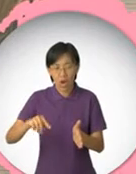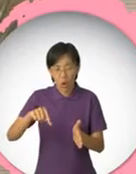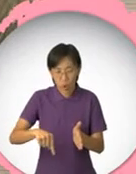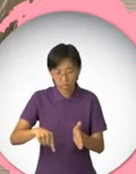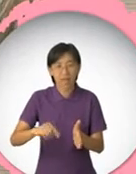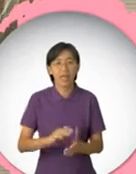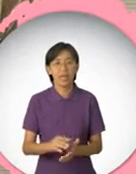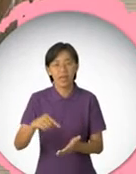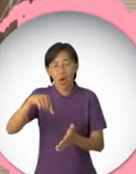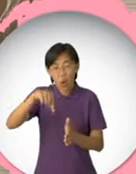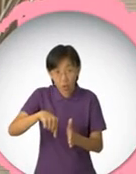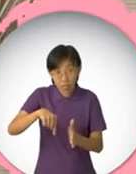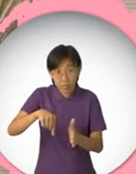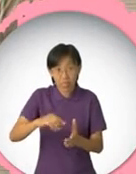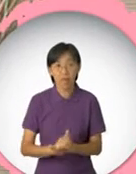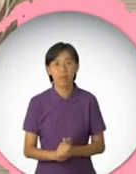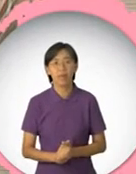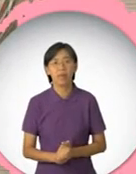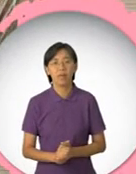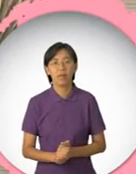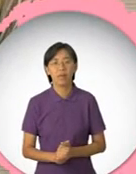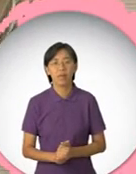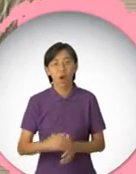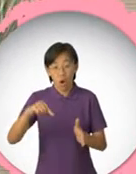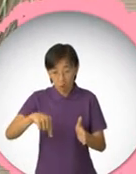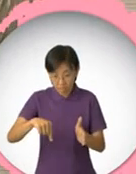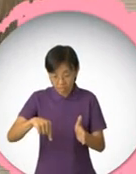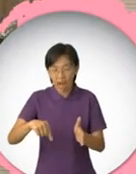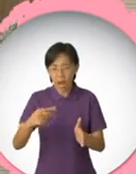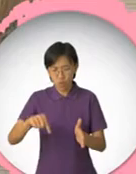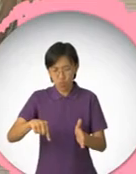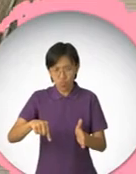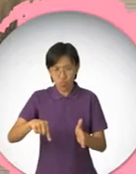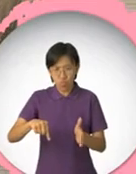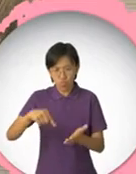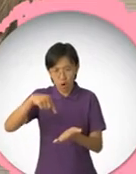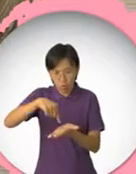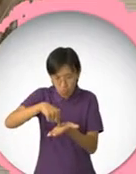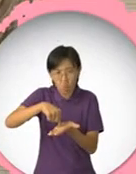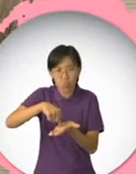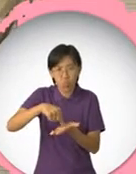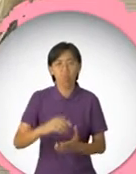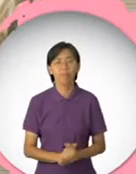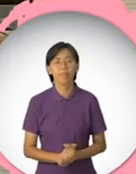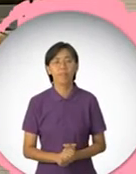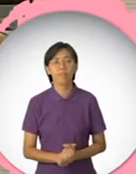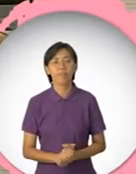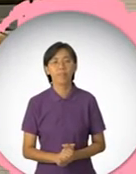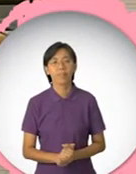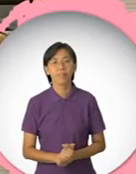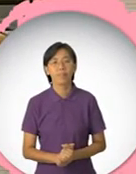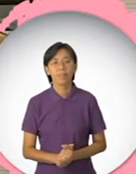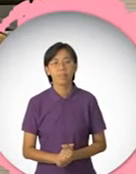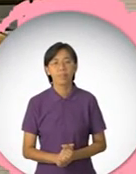ปค่ะประมาณสักครึ่งนิ้วค่ะเราก็จะเห็นว่ามันทิ้งรอยนิ้วมือเอาไว ้ นะคะเราจะรีดก้อนเจ้าก้อนแป้งก้อนเนี้ยให้